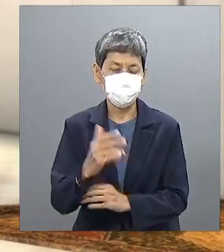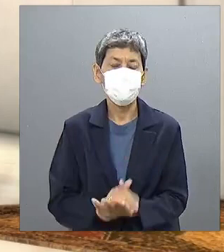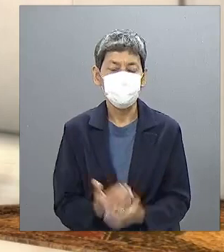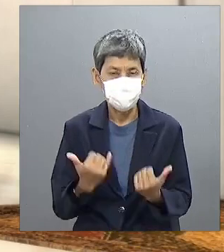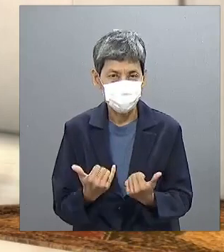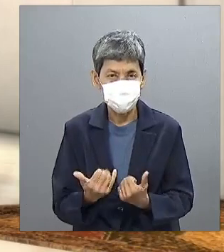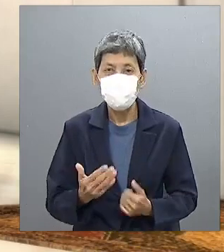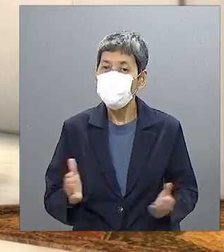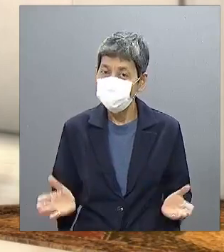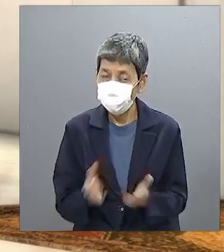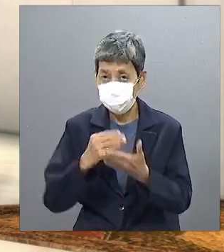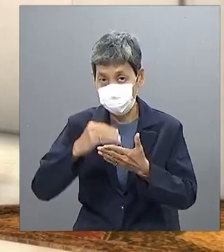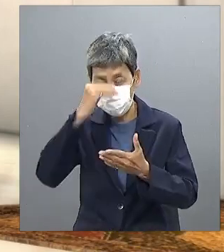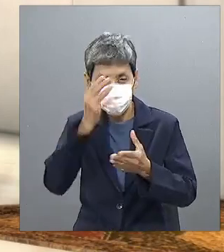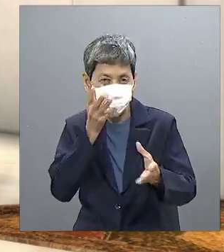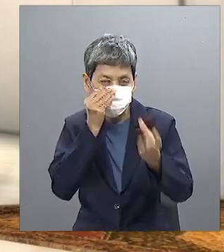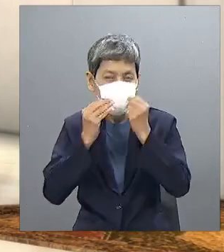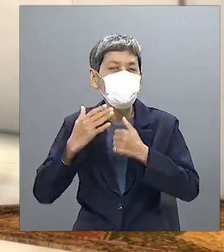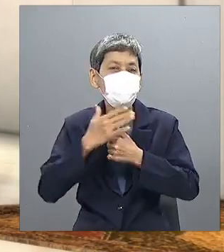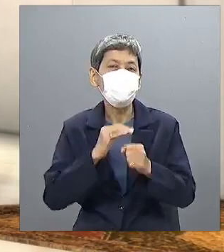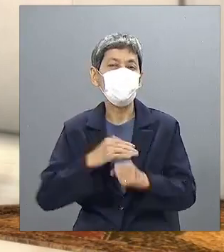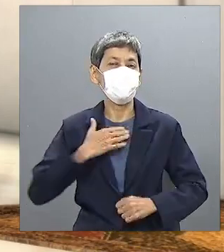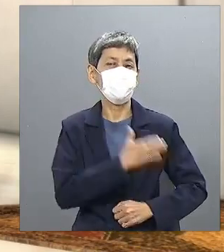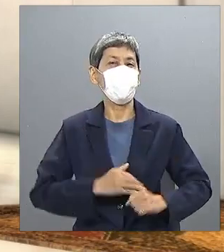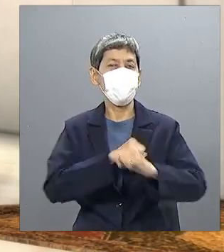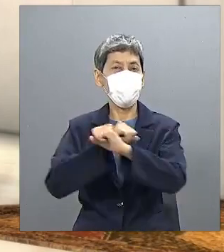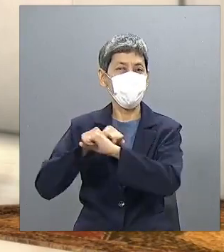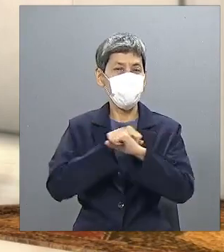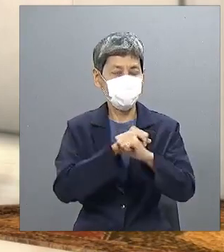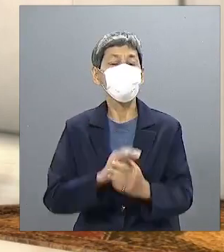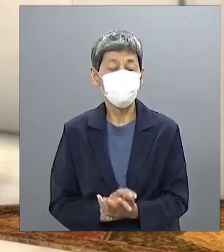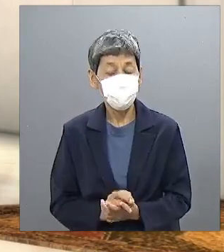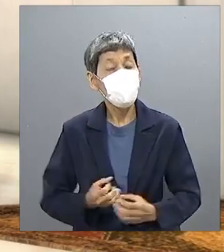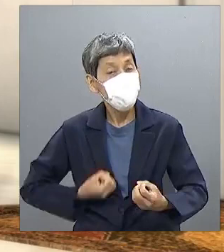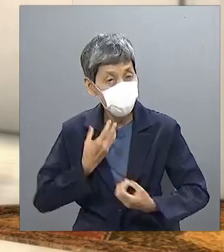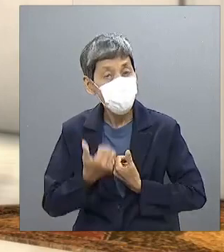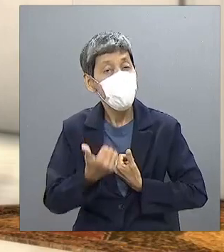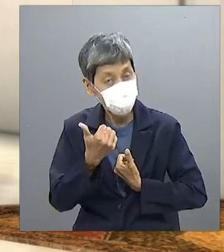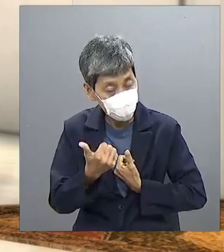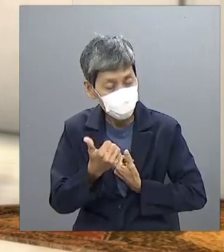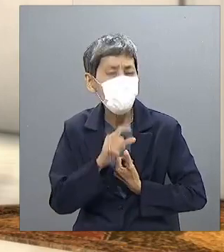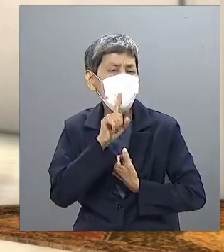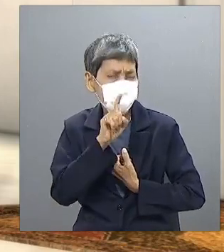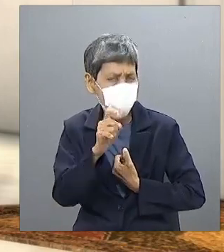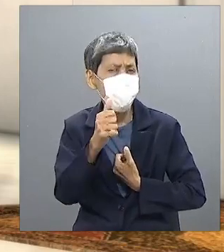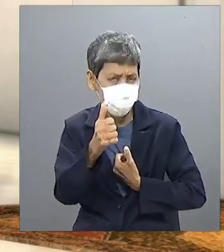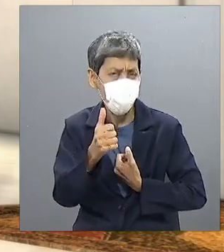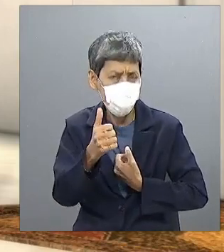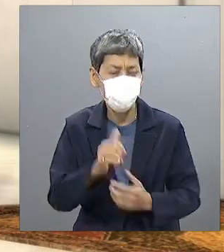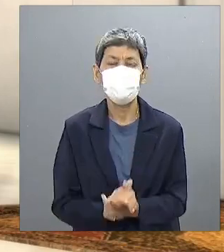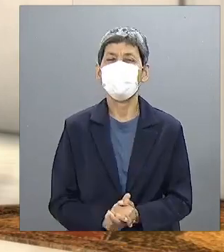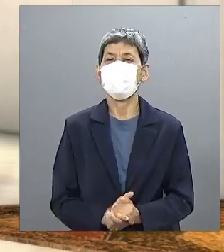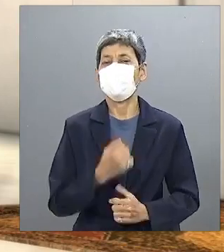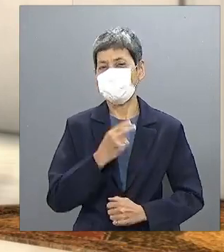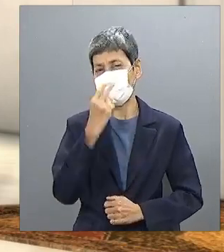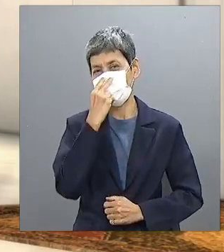ส่งเสริมการเรียนรู้ด้านสุขภาพเชิงป้องกันนะคะคุณผู้ชมสามารถแสดงความคิดเห็นโดยการส่งคำถามเข้ามาได้ค่ะและสามารถรับชมราย